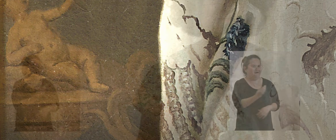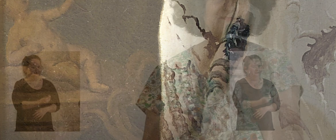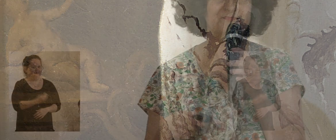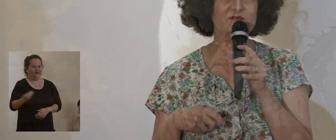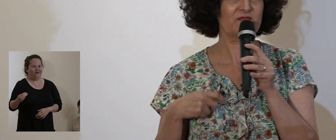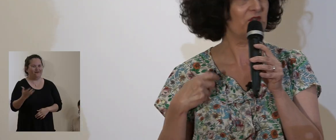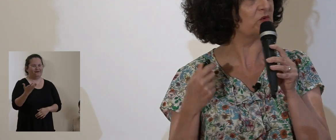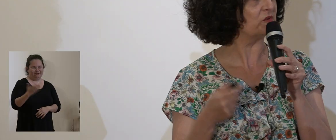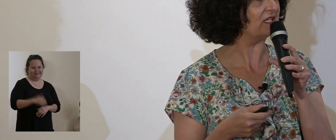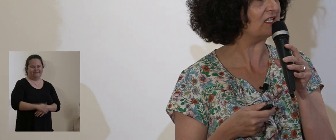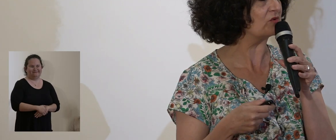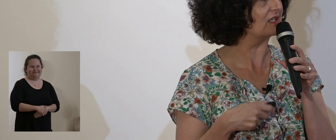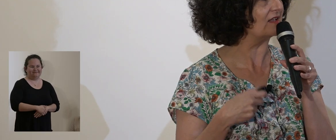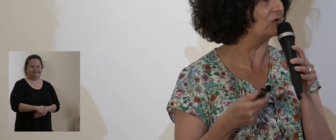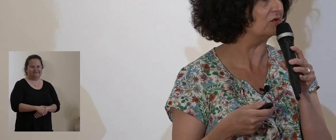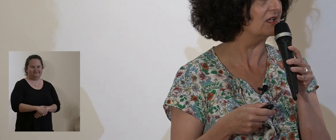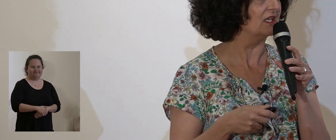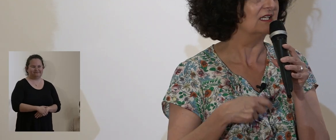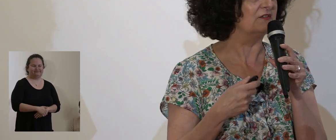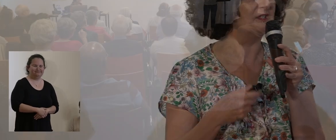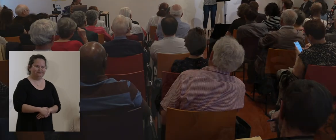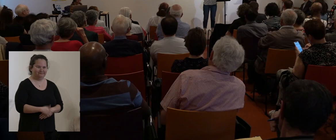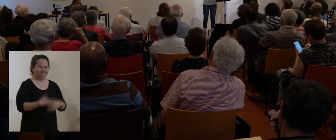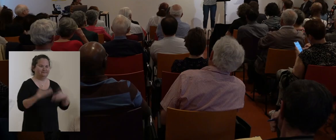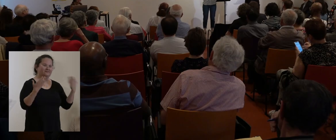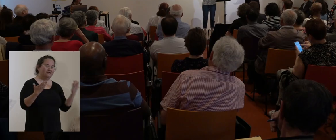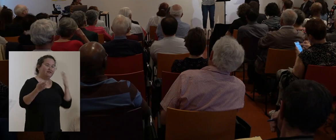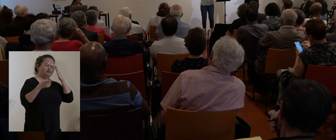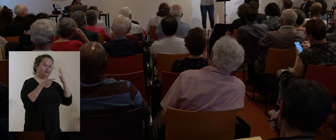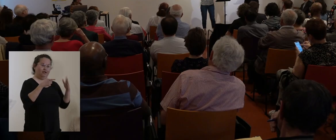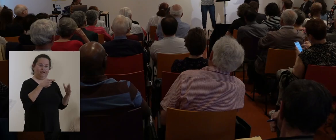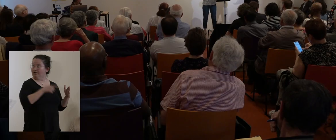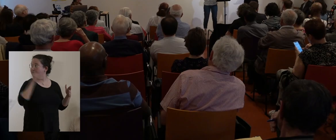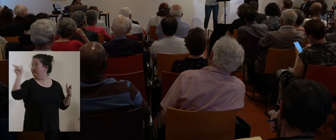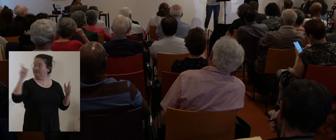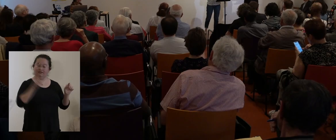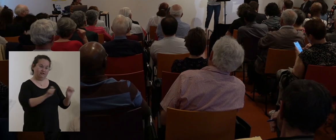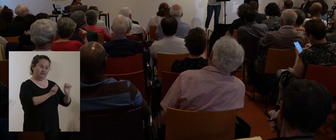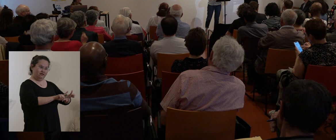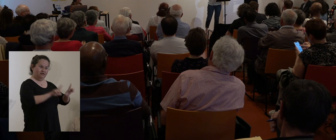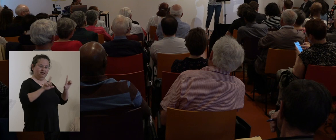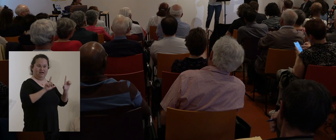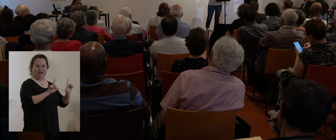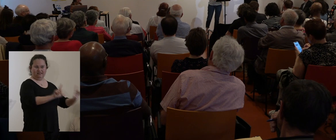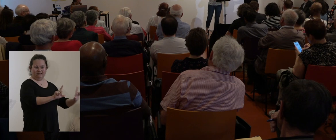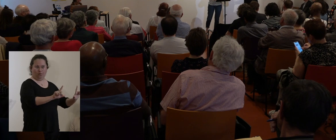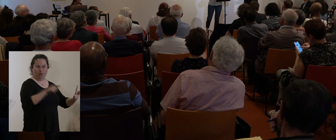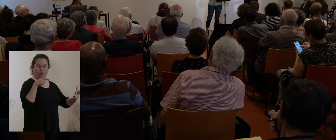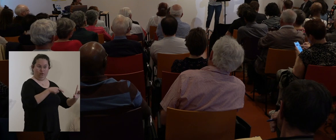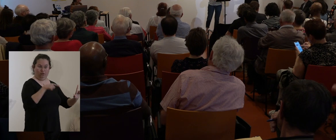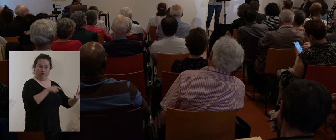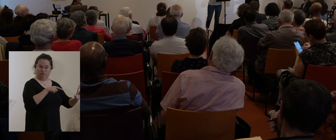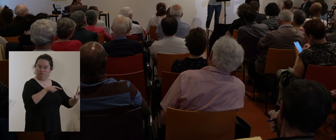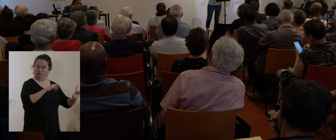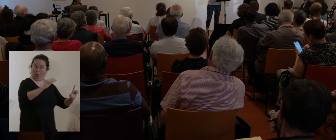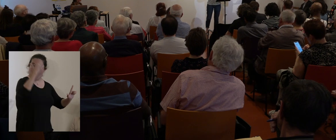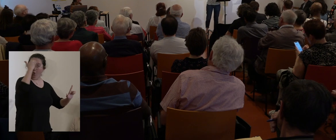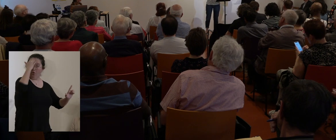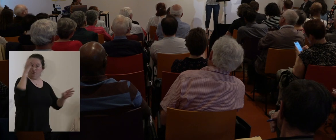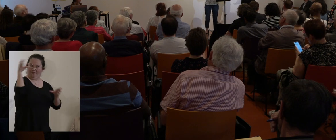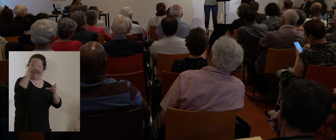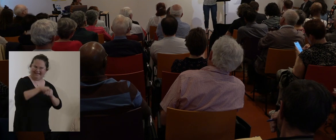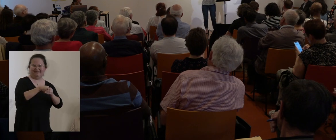couple. Donc on est sur un tableau qui finalement trouve sa légitimité, sa première légitimité dans l'histoire du couple. Mais il